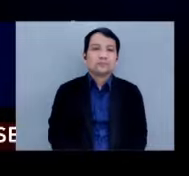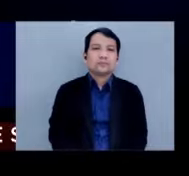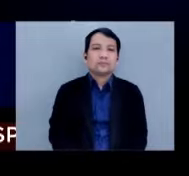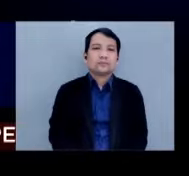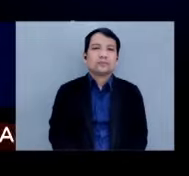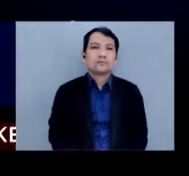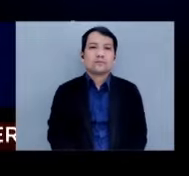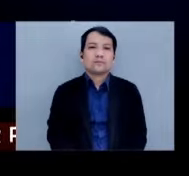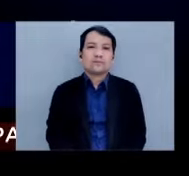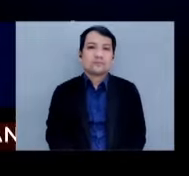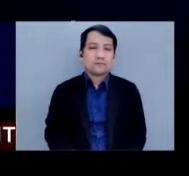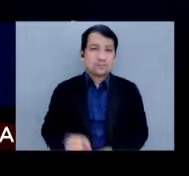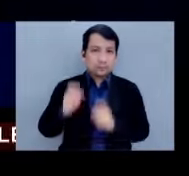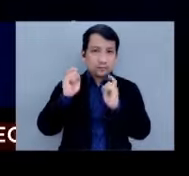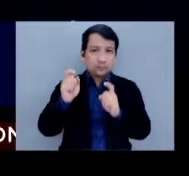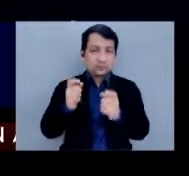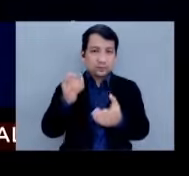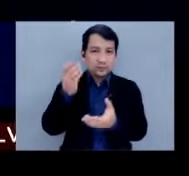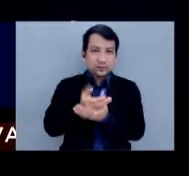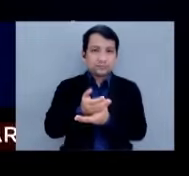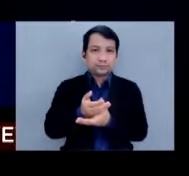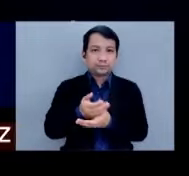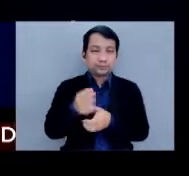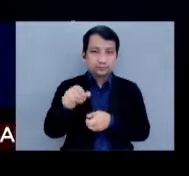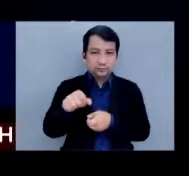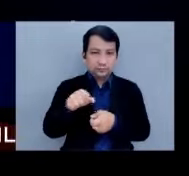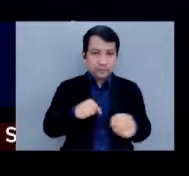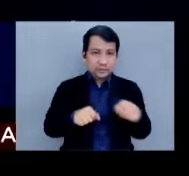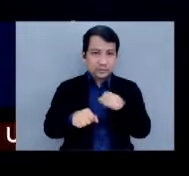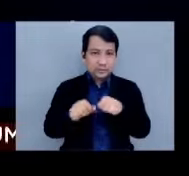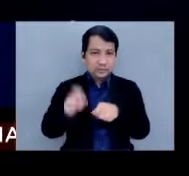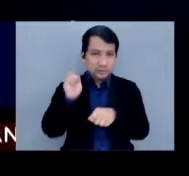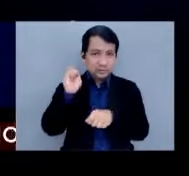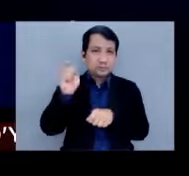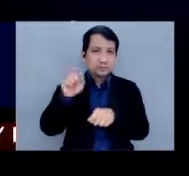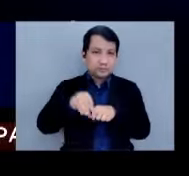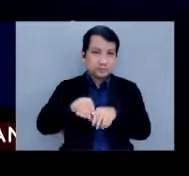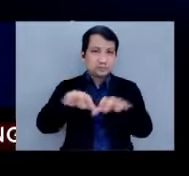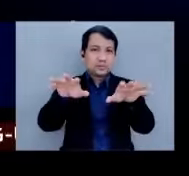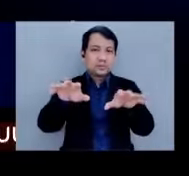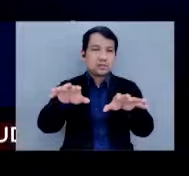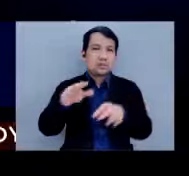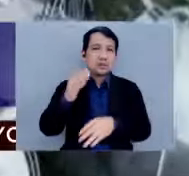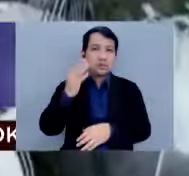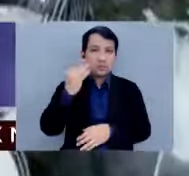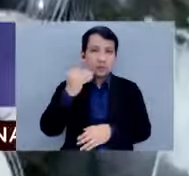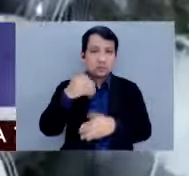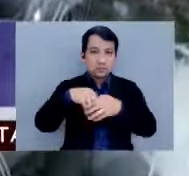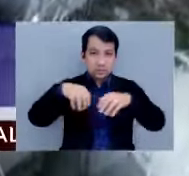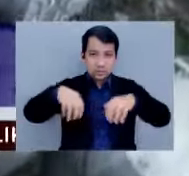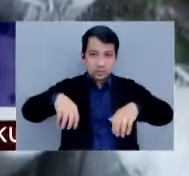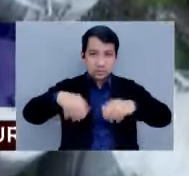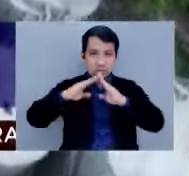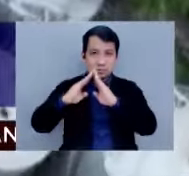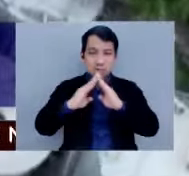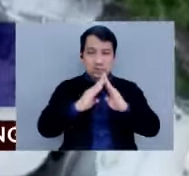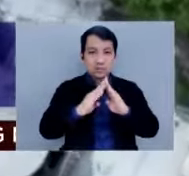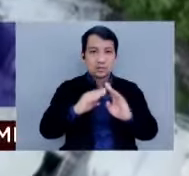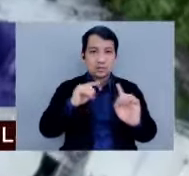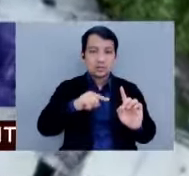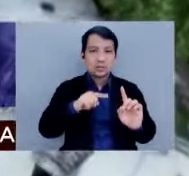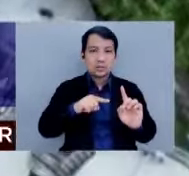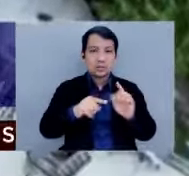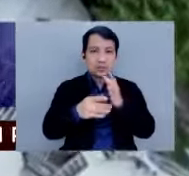Agad namang rumisponde ang mga bumbero. Pinaspasa nila ang pag-apula, lalo't katabi ng mga bahay ang isang oil